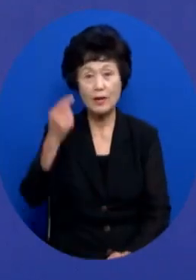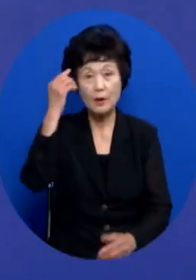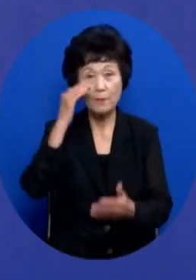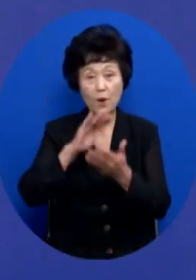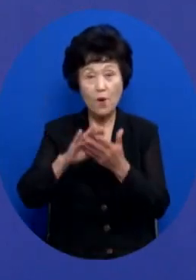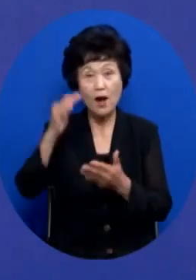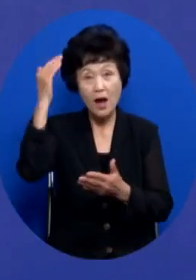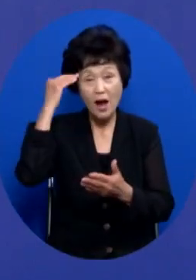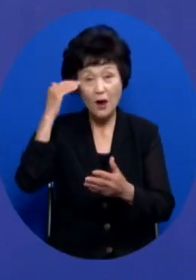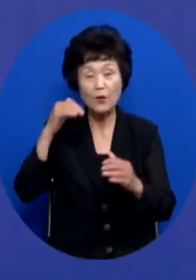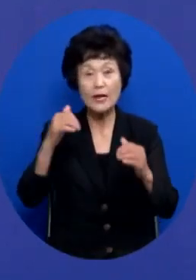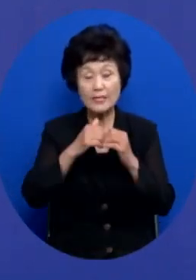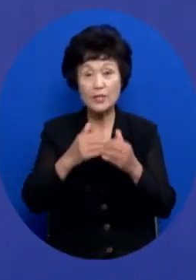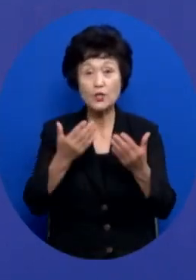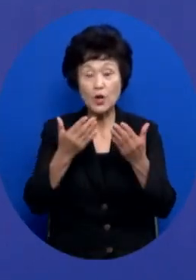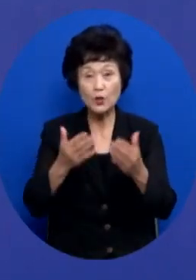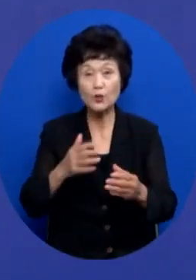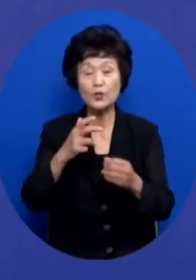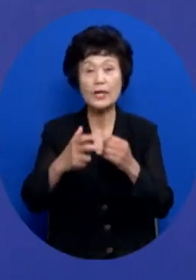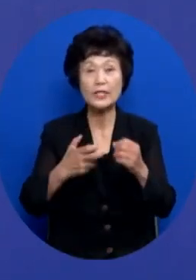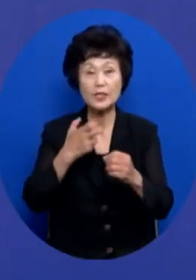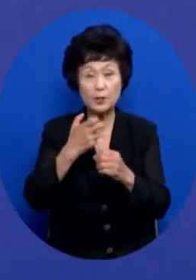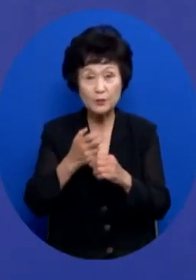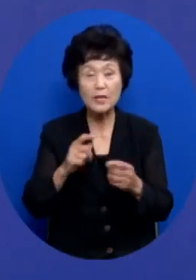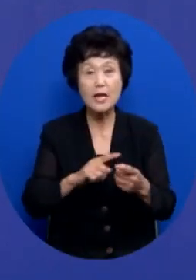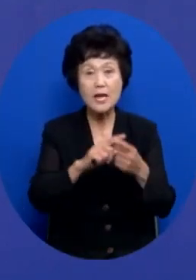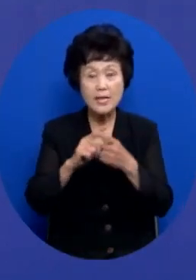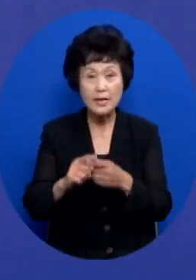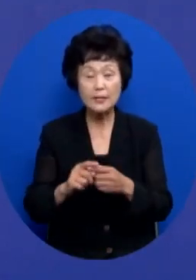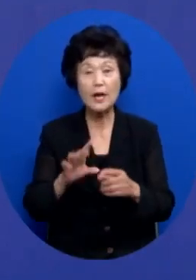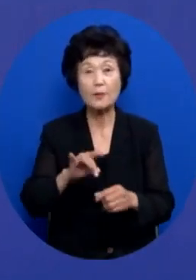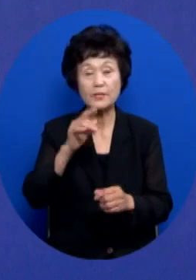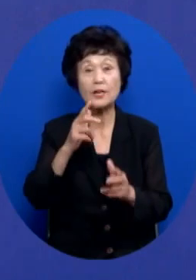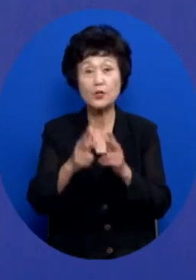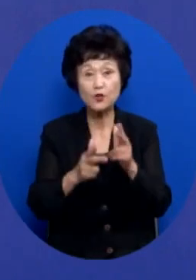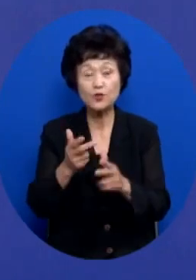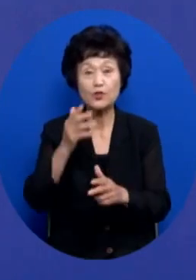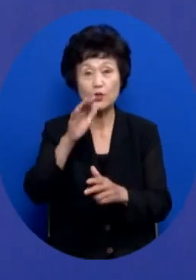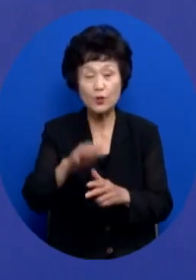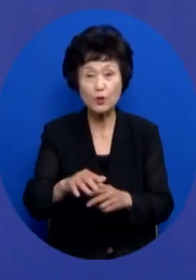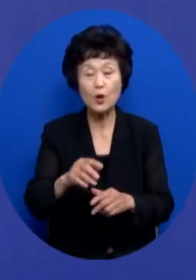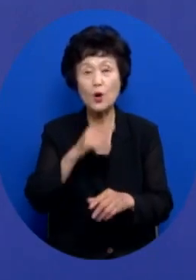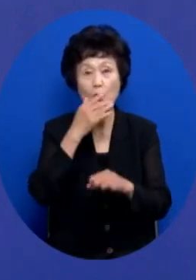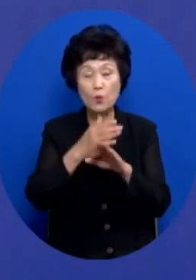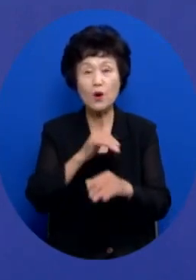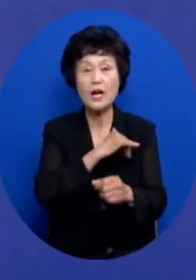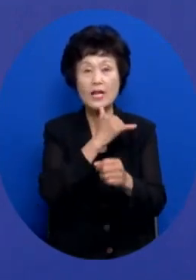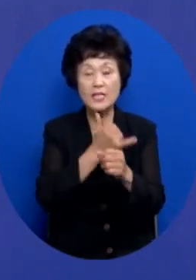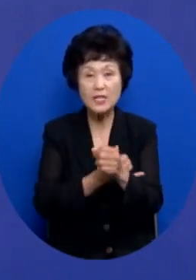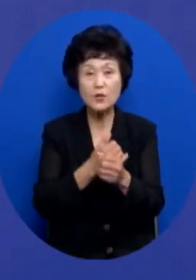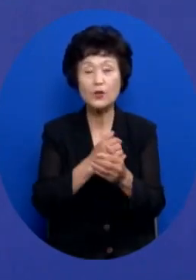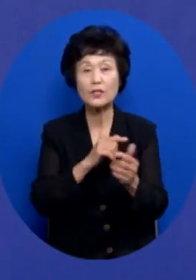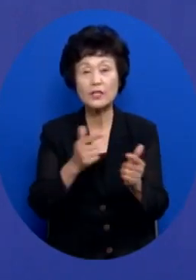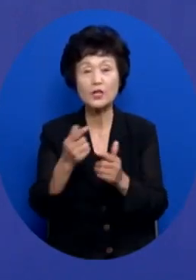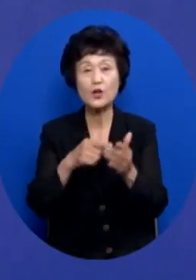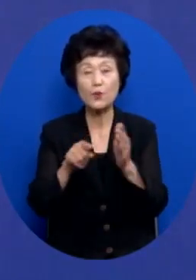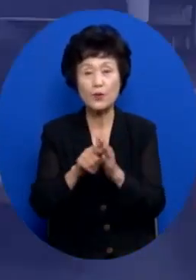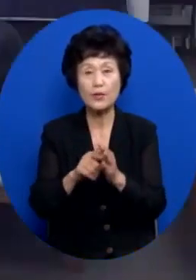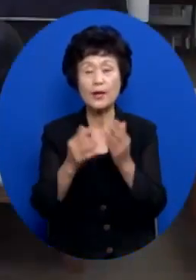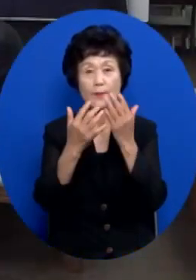평화한국이 정전 70주년 2023 연합 프로젝트의 첫 순서로 북한 인권 증진을 위한 국제 콘퍼런스를